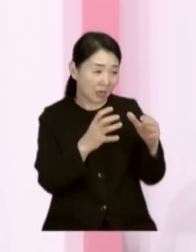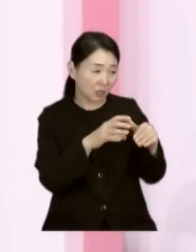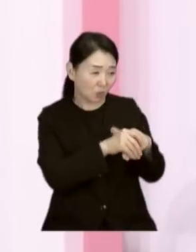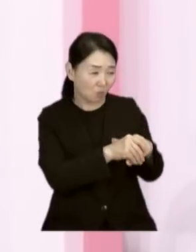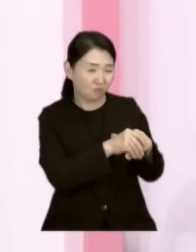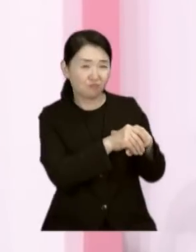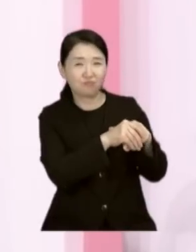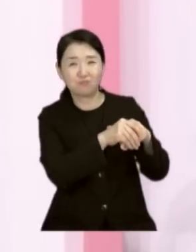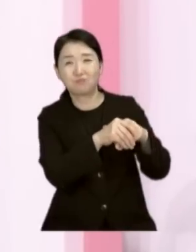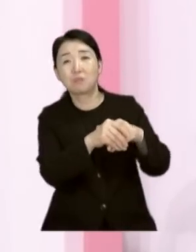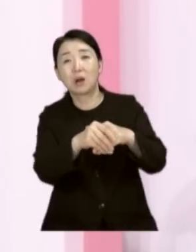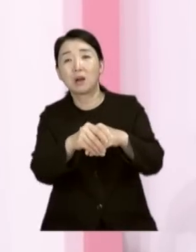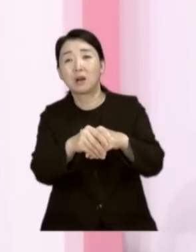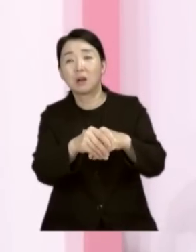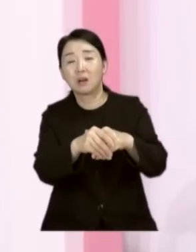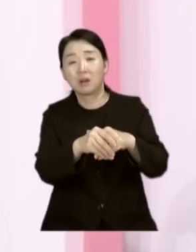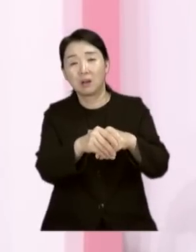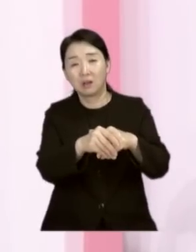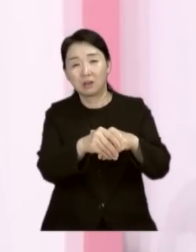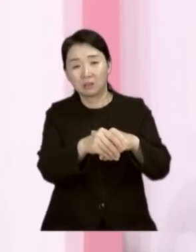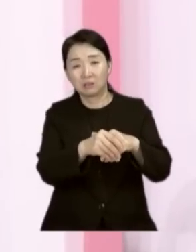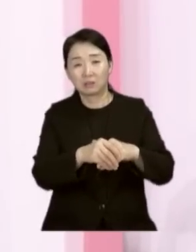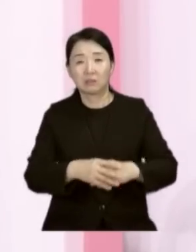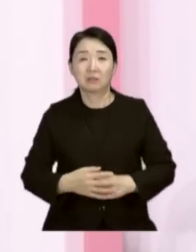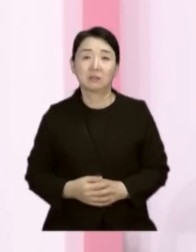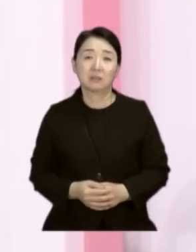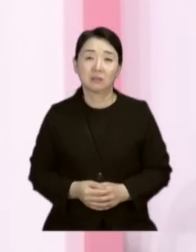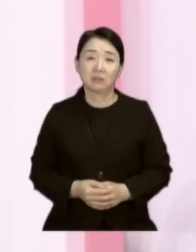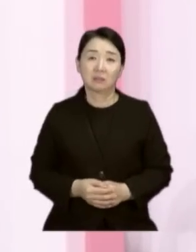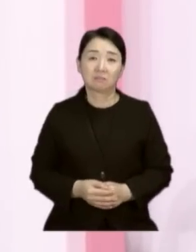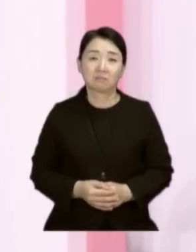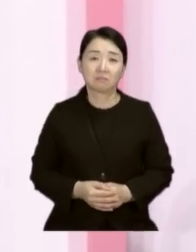아이 손을 붙들고 아이한테